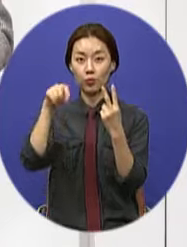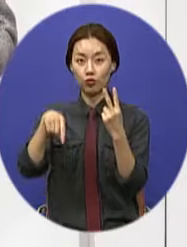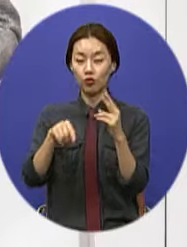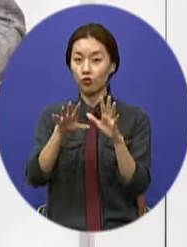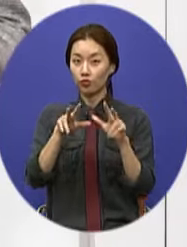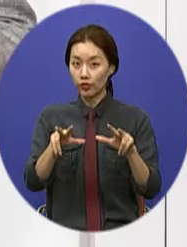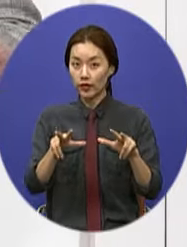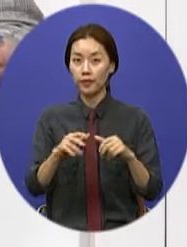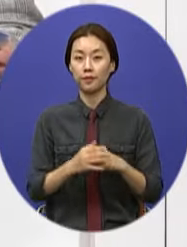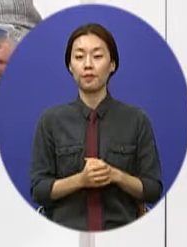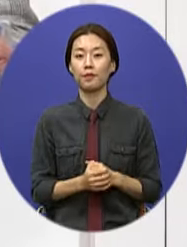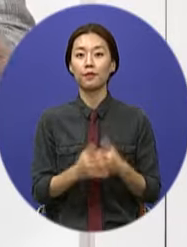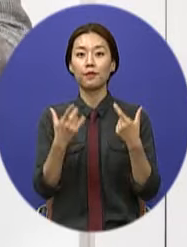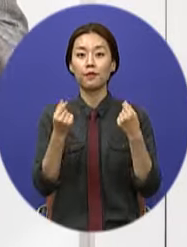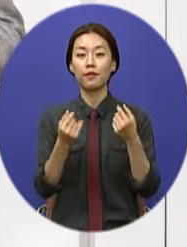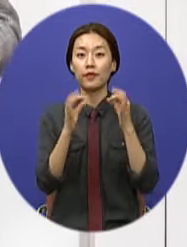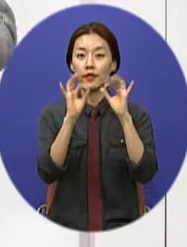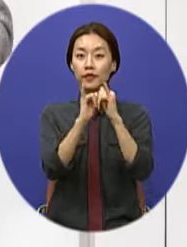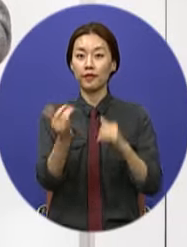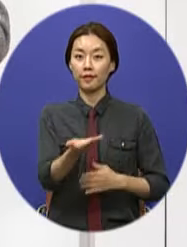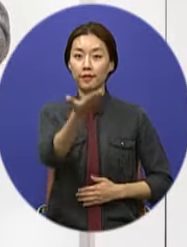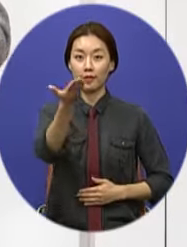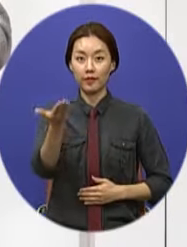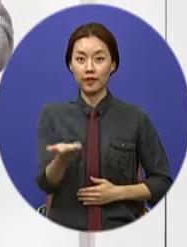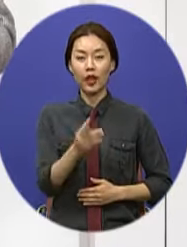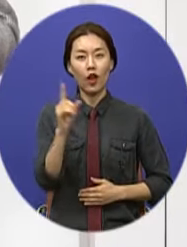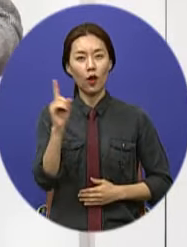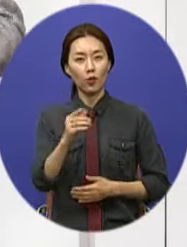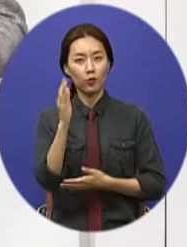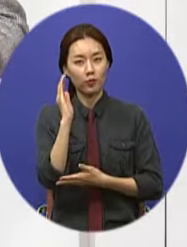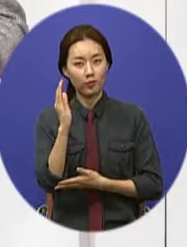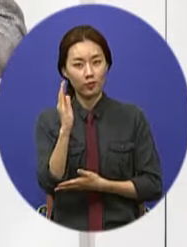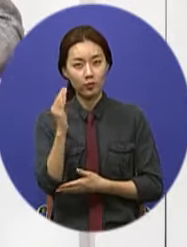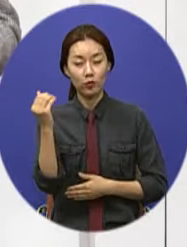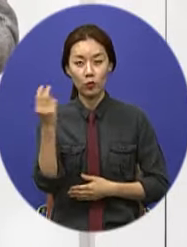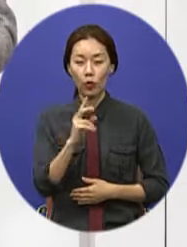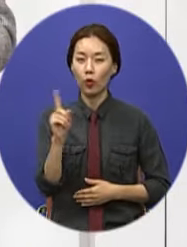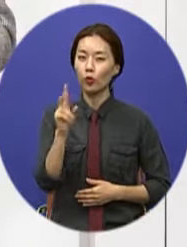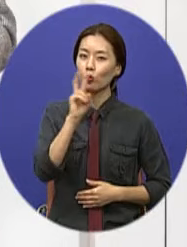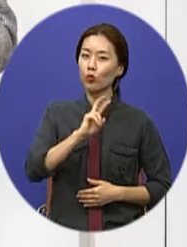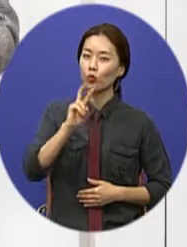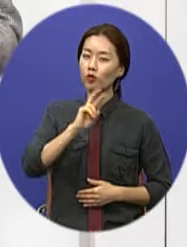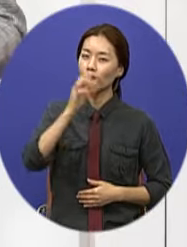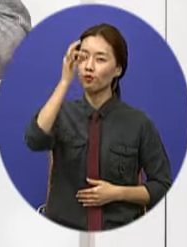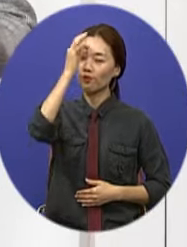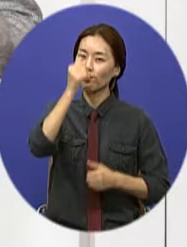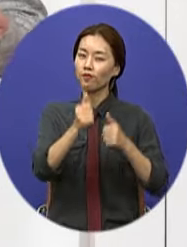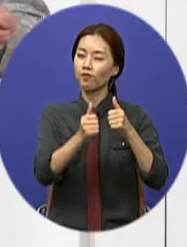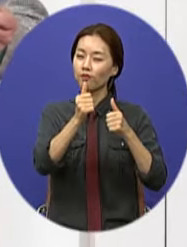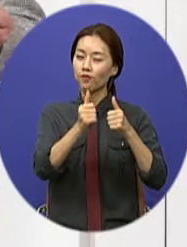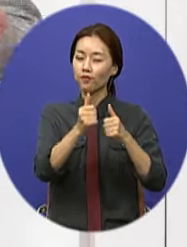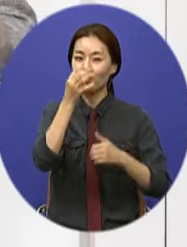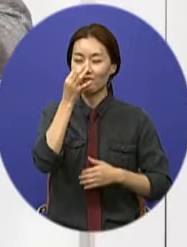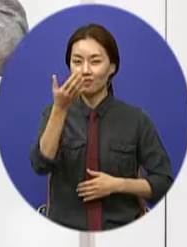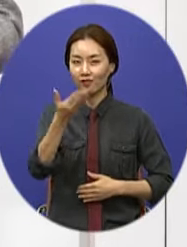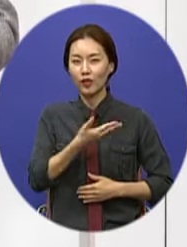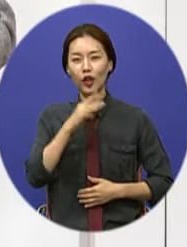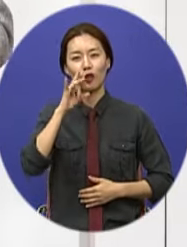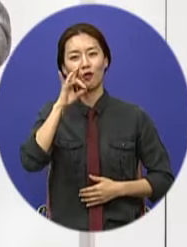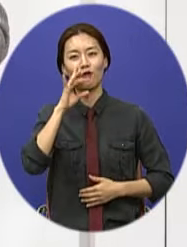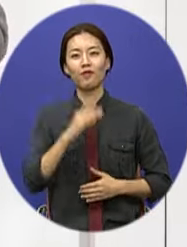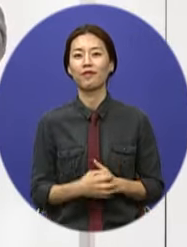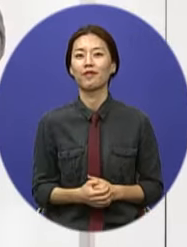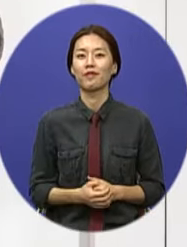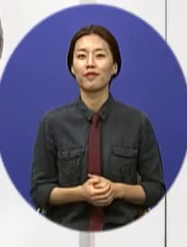2부에서도 마찬가지로 우리 시청자분들이 어떤 이야기 그리고 어떤 노래의 실력을 보여주실지 무지무지